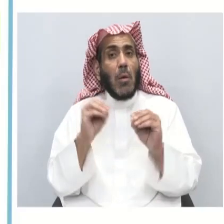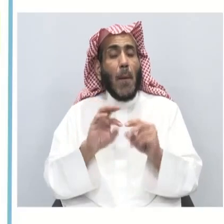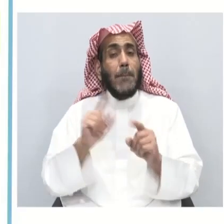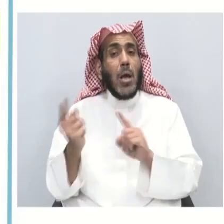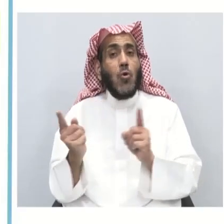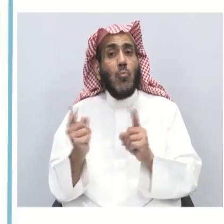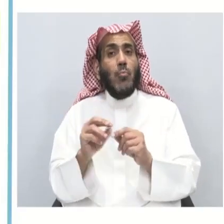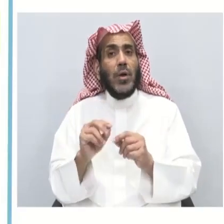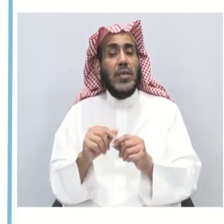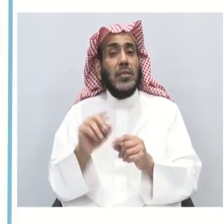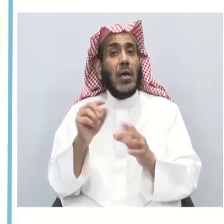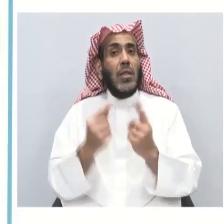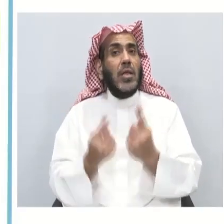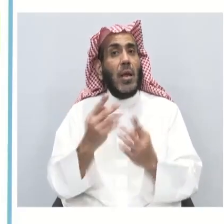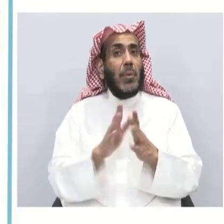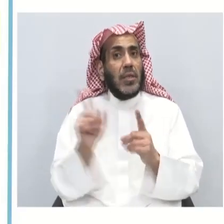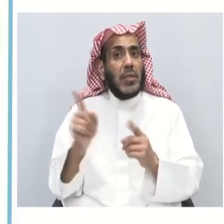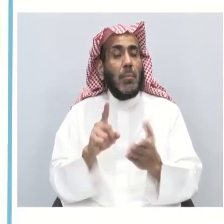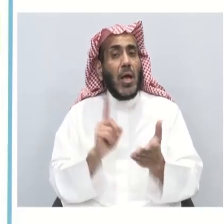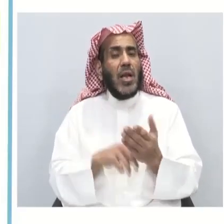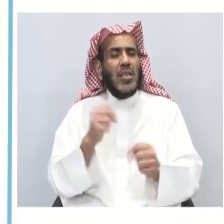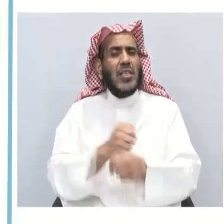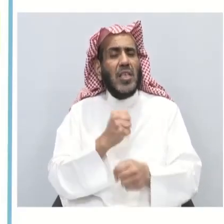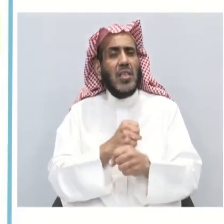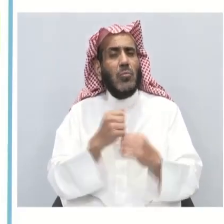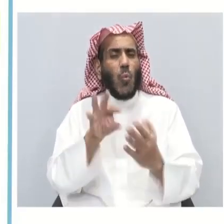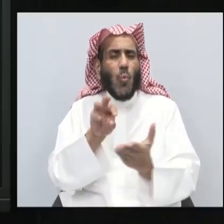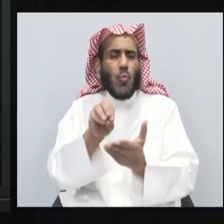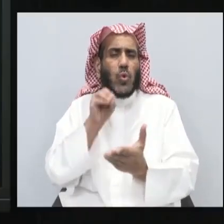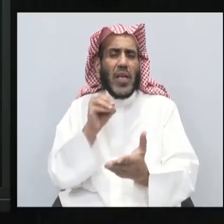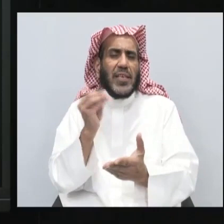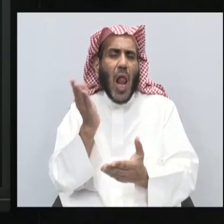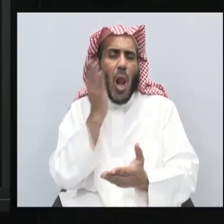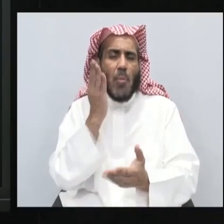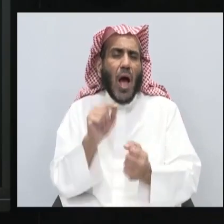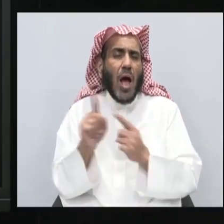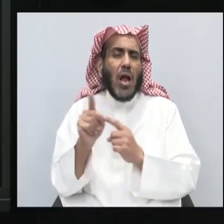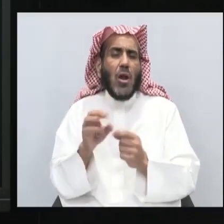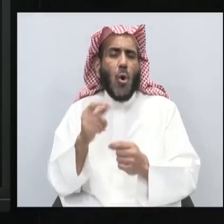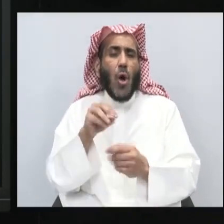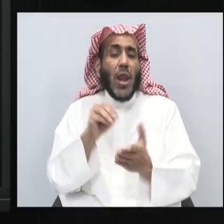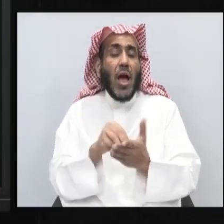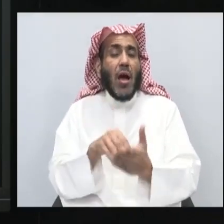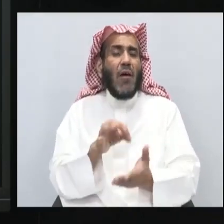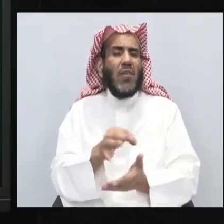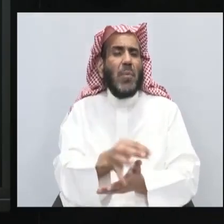يميز هذه النباتات لأنها تستخدم طرق لامتصاص الماء أنها تكون في